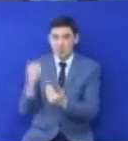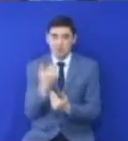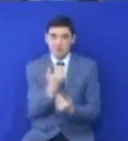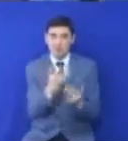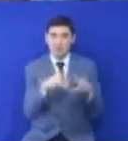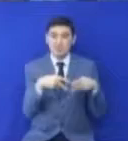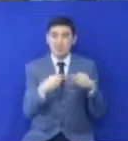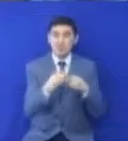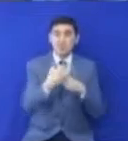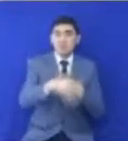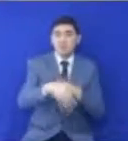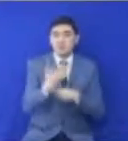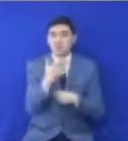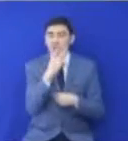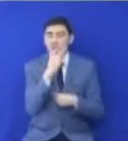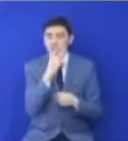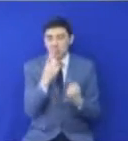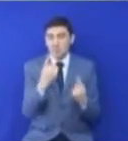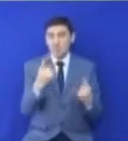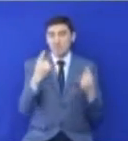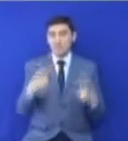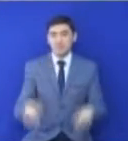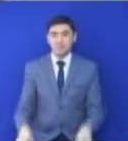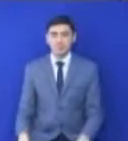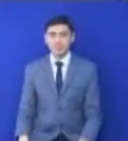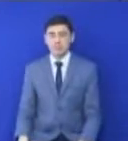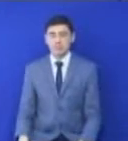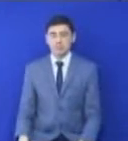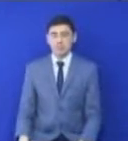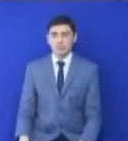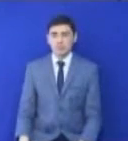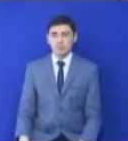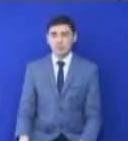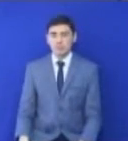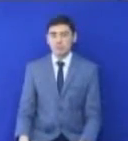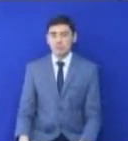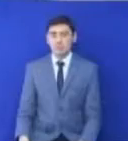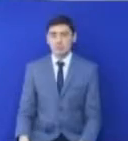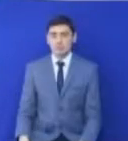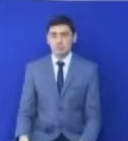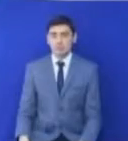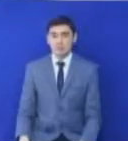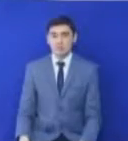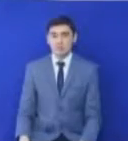55 жылдығын атап өтпек. Рысқұл Мадвасов, Ернұр Қалелов, Семей телеарнасы.